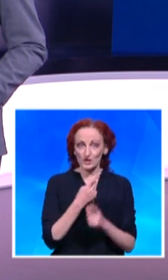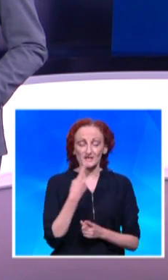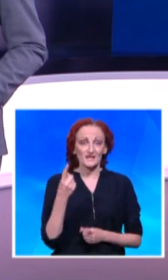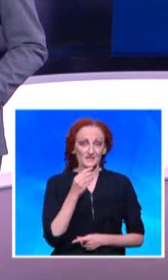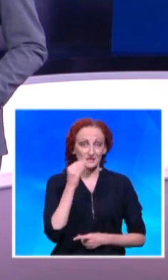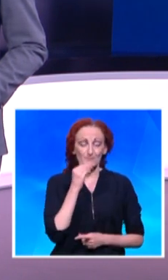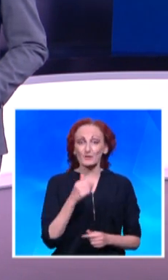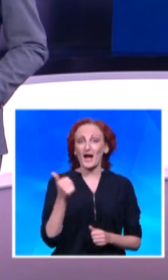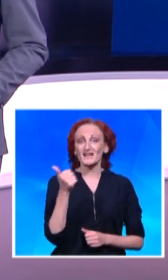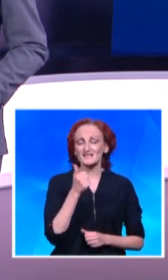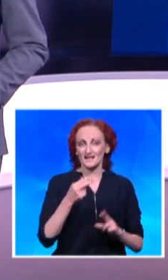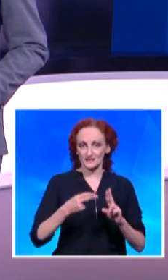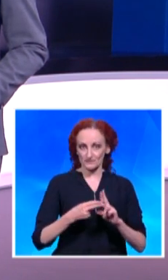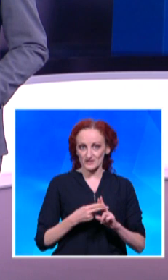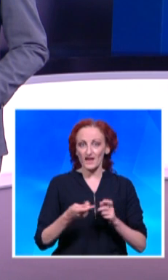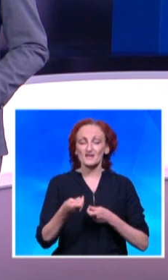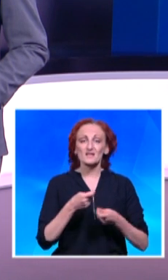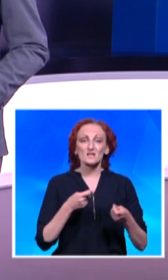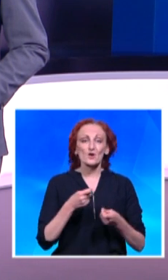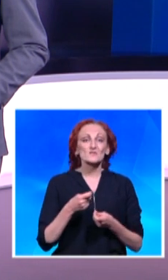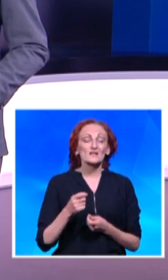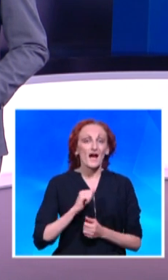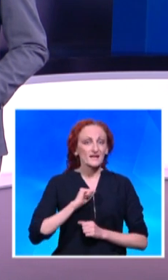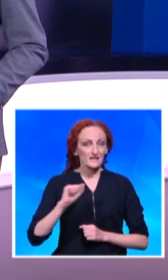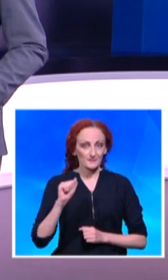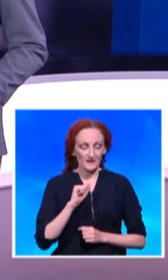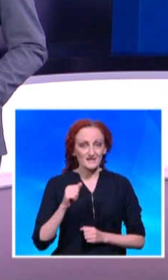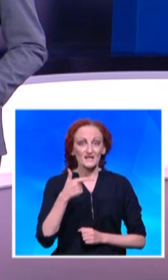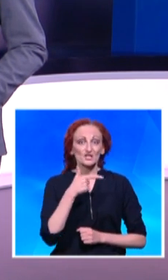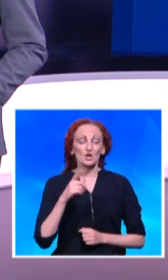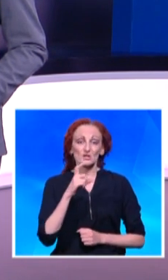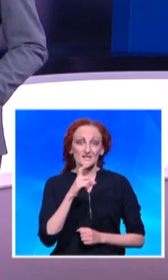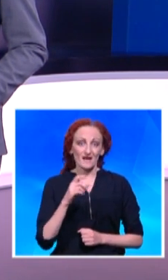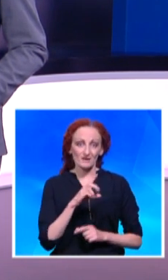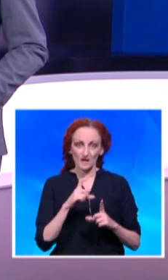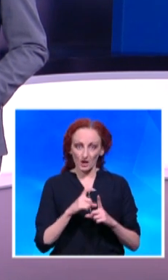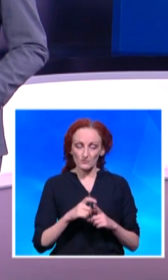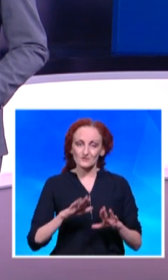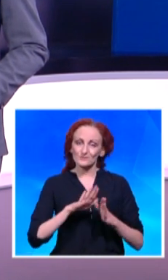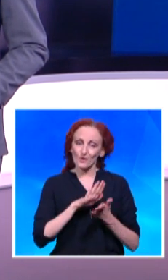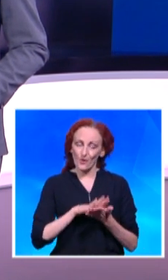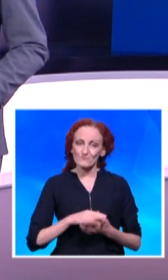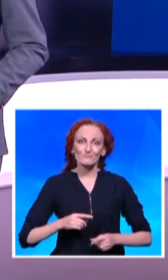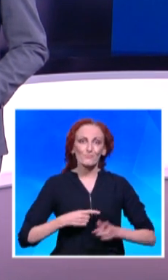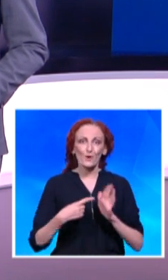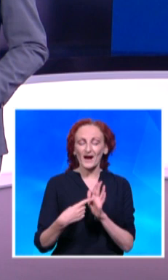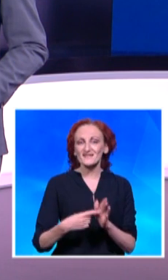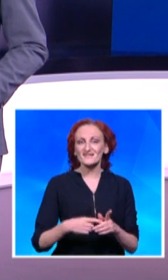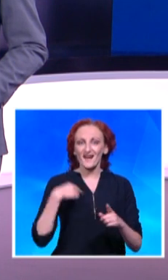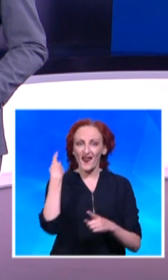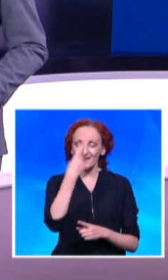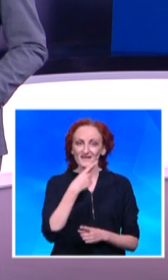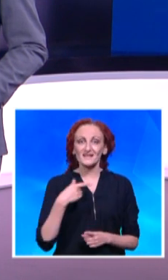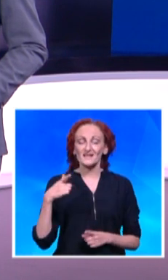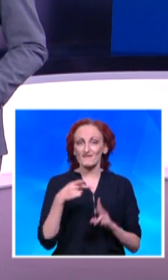Александър Везенков. Търговската гимназия Георги Сава Раковски осъмна с лика на Везенков върху коша на игрището в двора. Заслугата